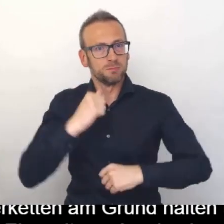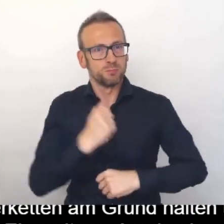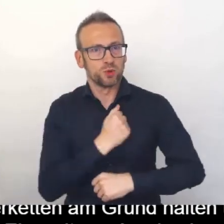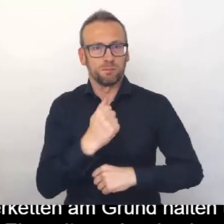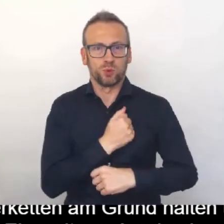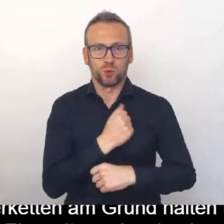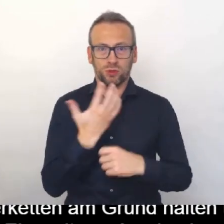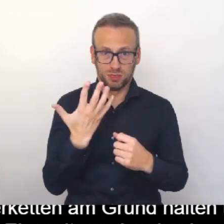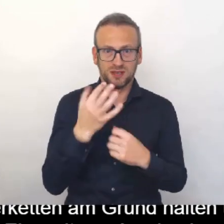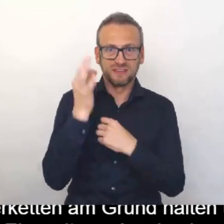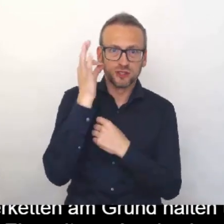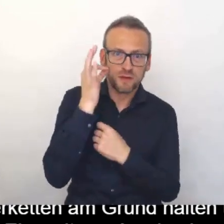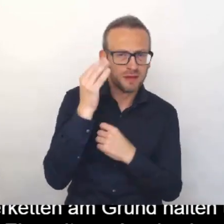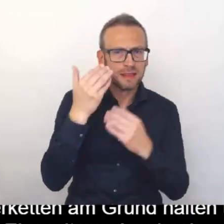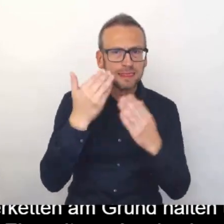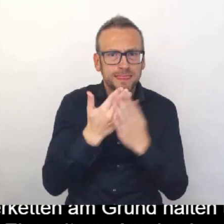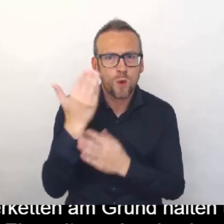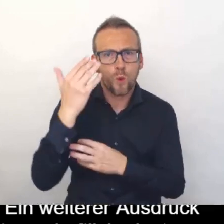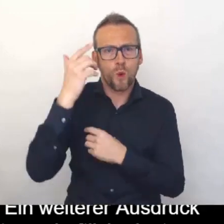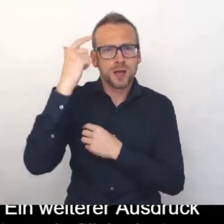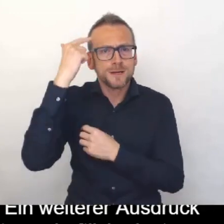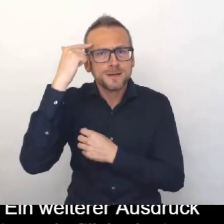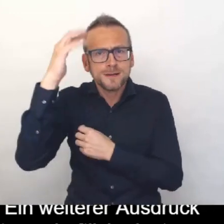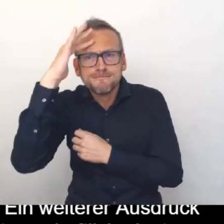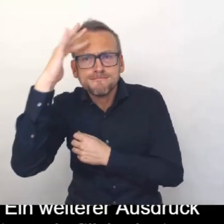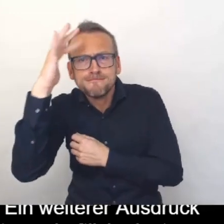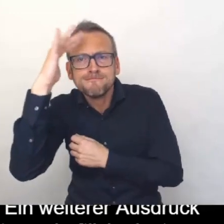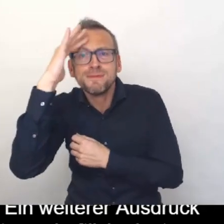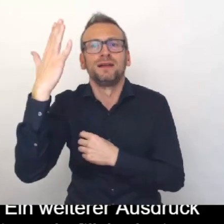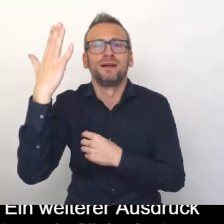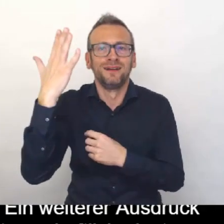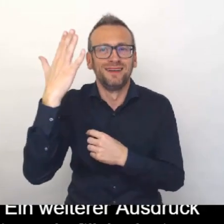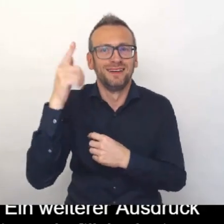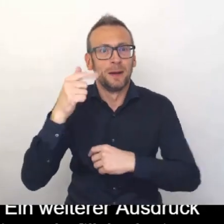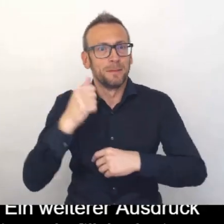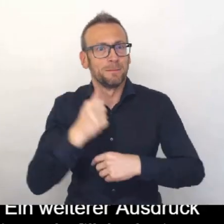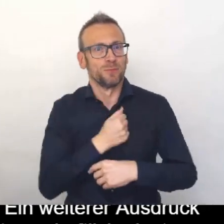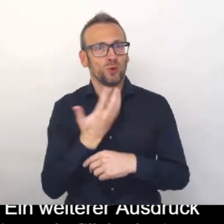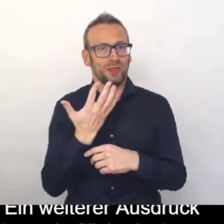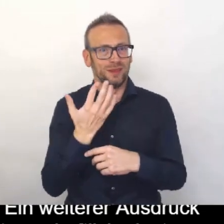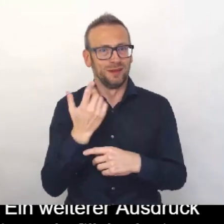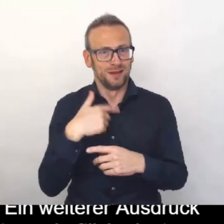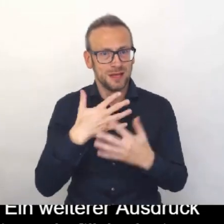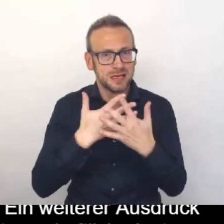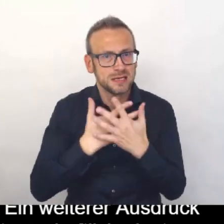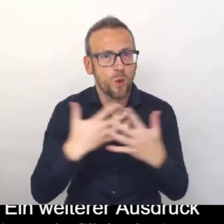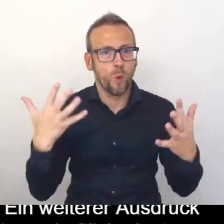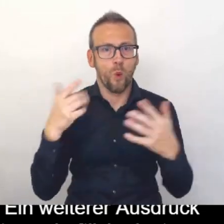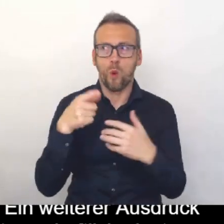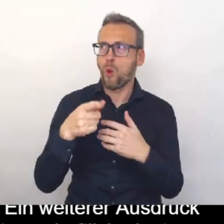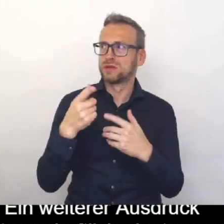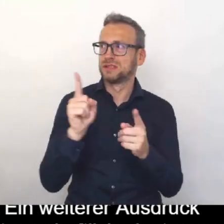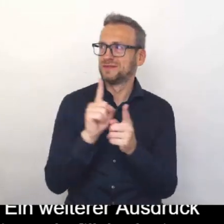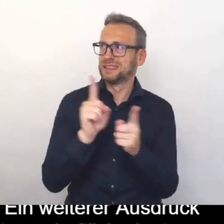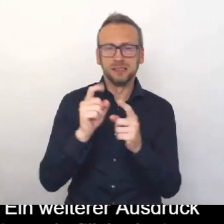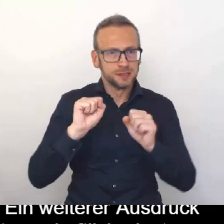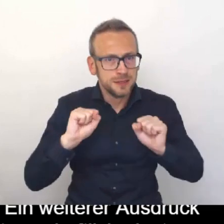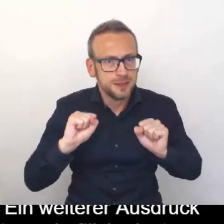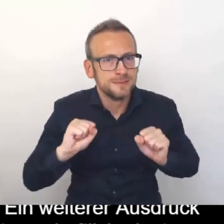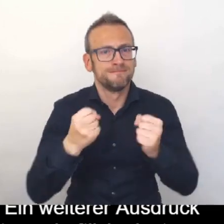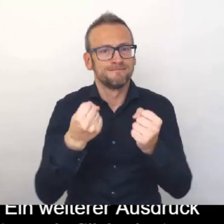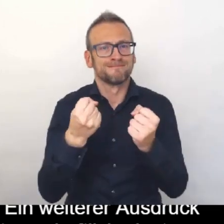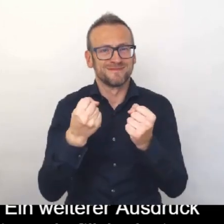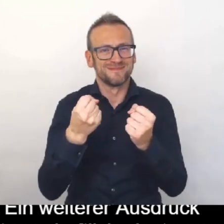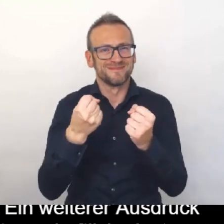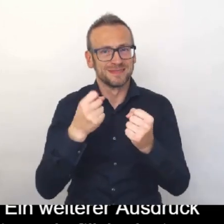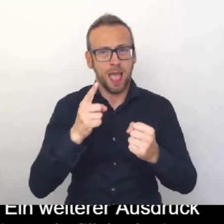Universitäten haben sich jedoch in dem gesamten Prozess hindurch an drei für uns sehr zentralen Leitgedanken orientiert, wie wir